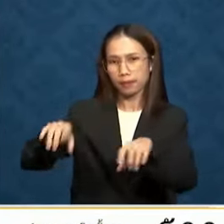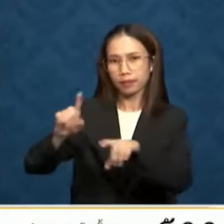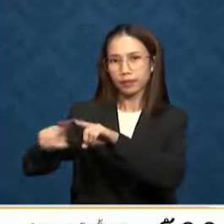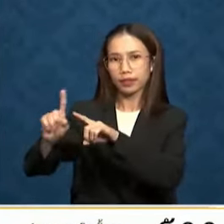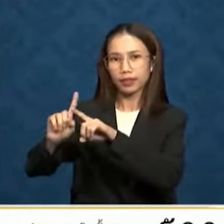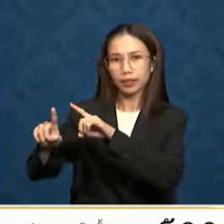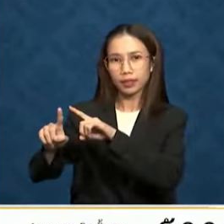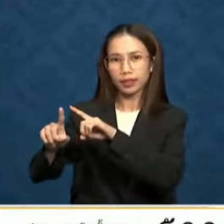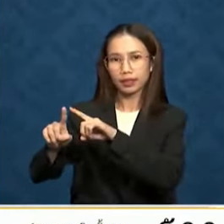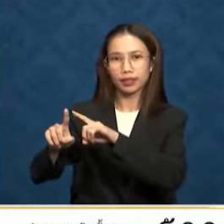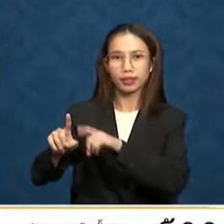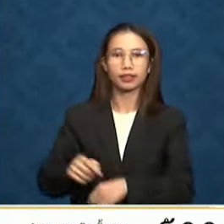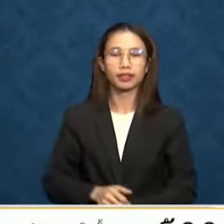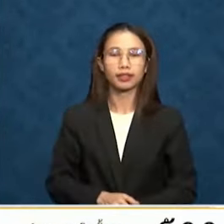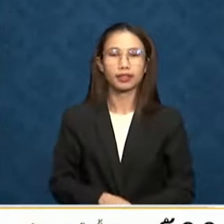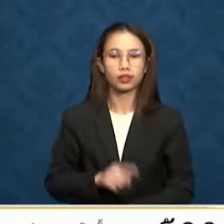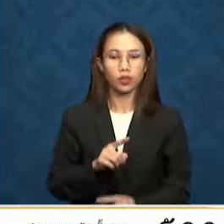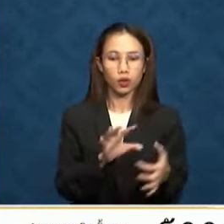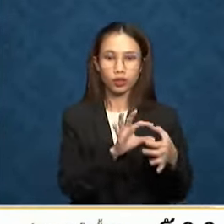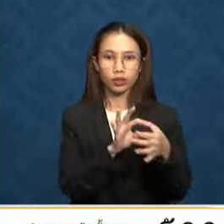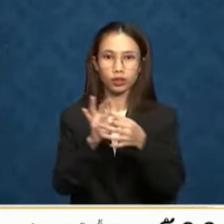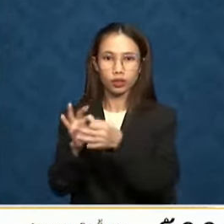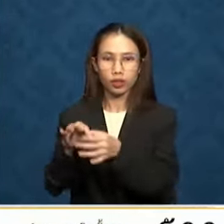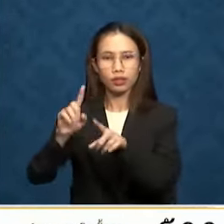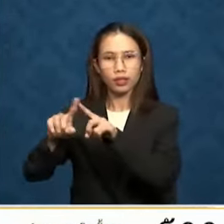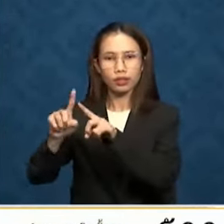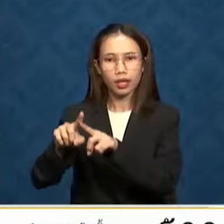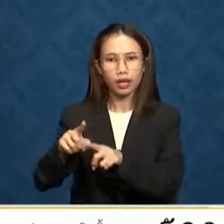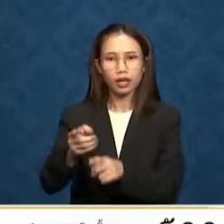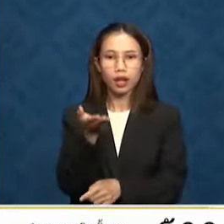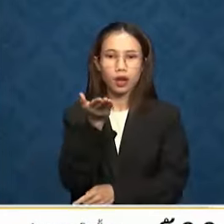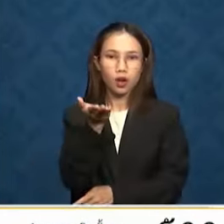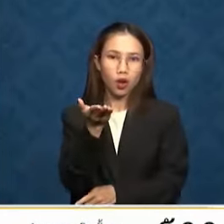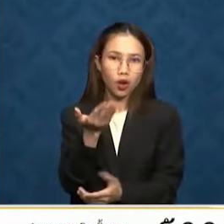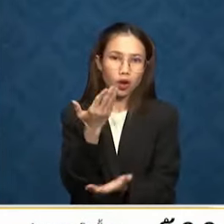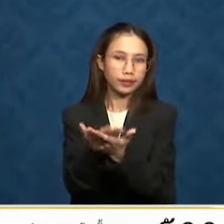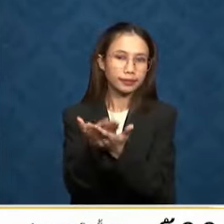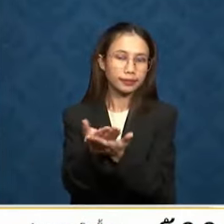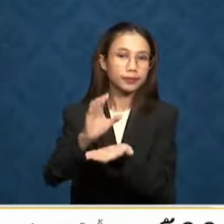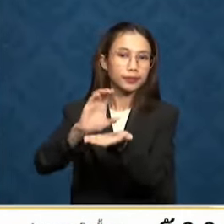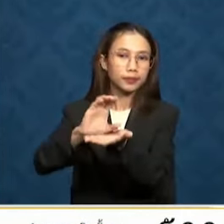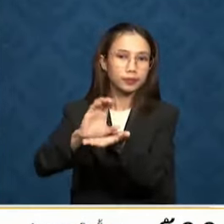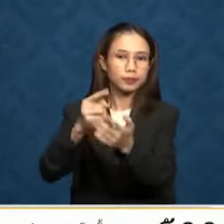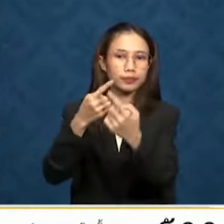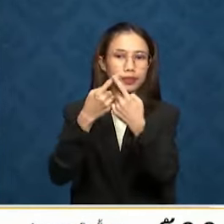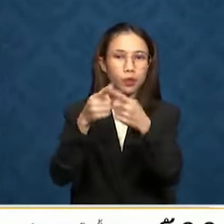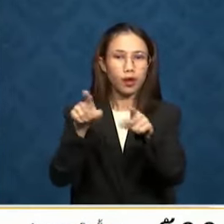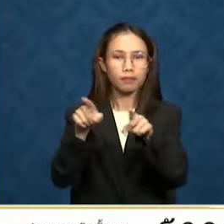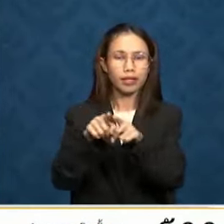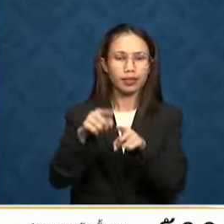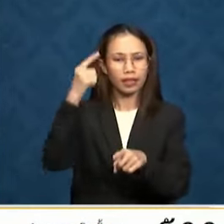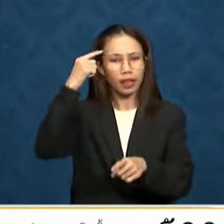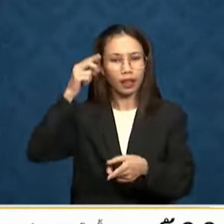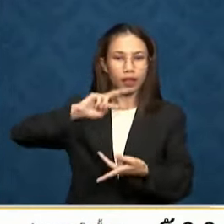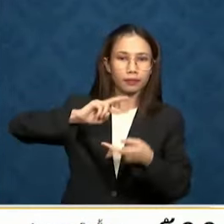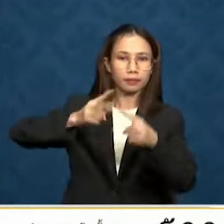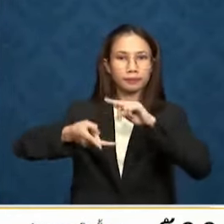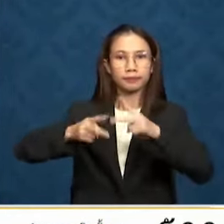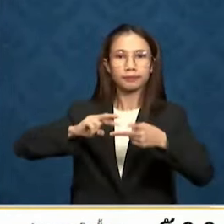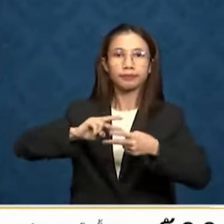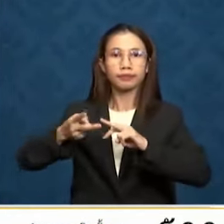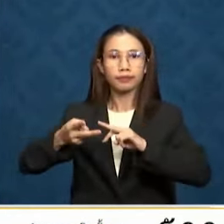มันจะได้สอดคล้องกันนะคะตั้งแต่เริ่มกับกระบวนการทำคำของบประมาณเลยแต่นี่มันกลับหัวกลับหางกันค่ะท่าน